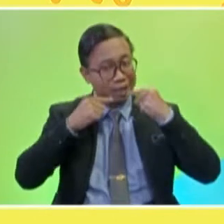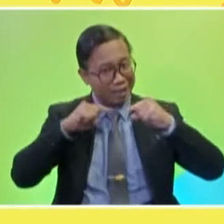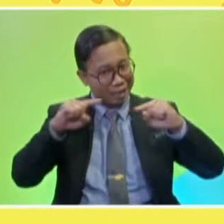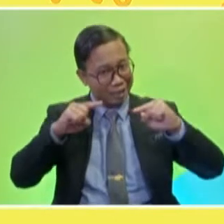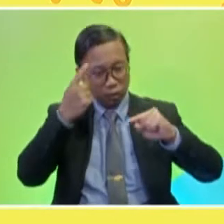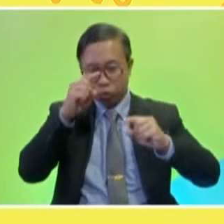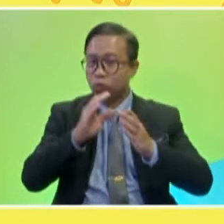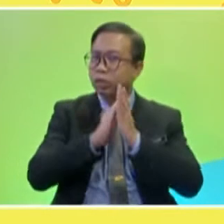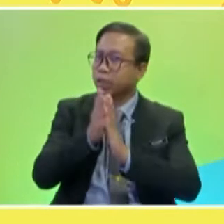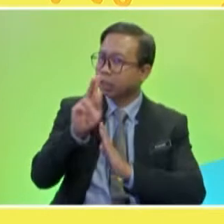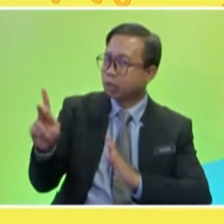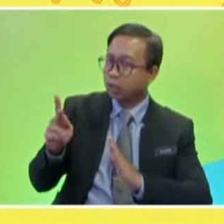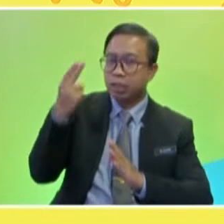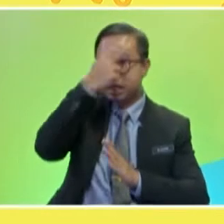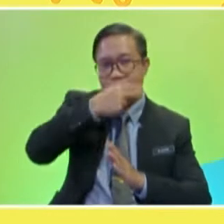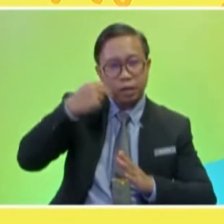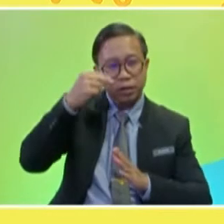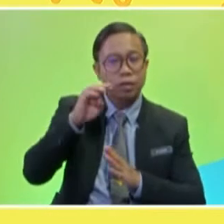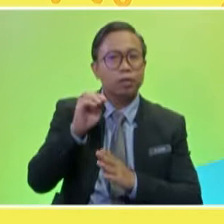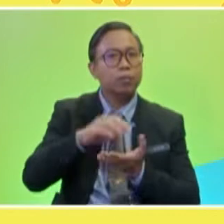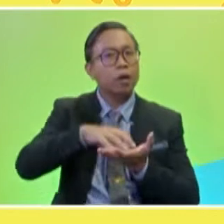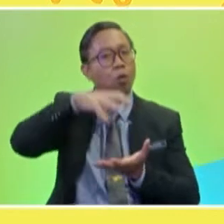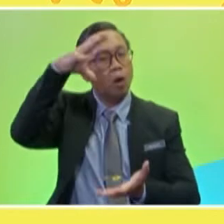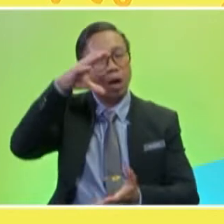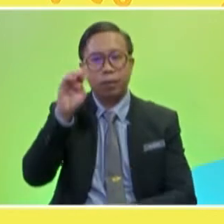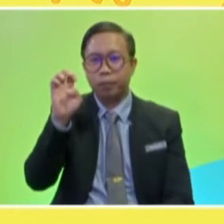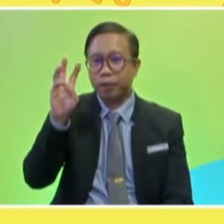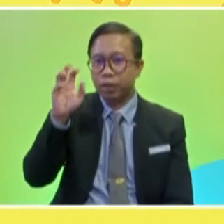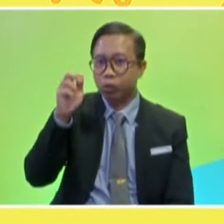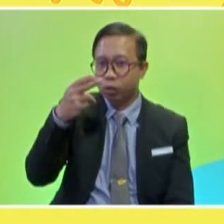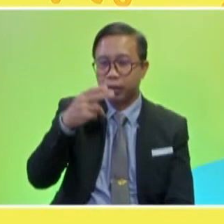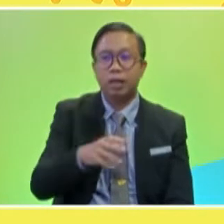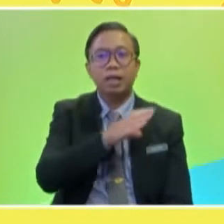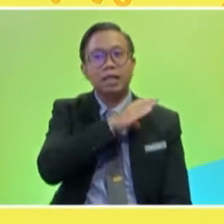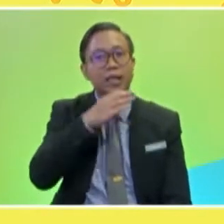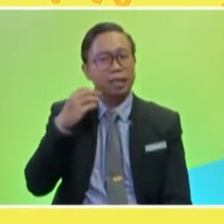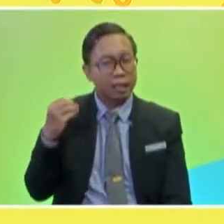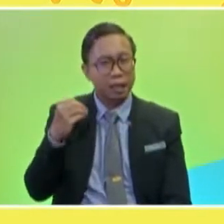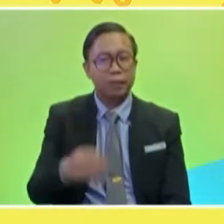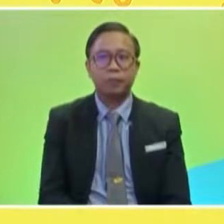untuk dijadikan perhiasan mewah Oke dan kemudian